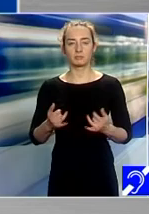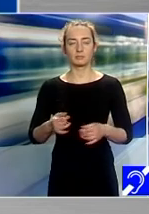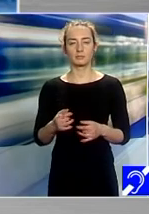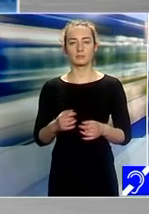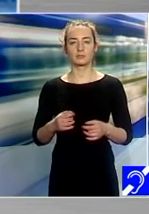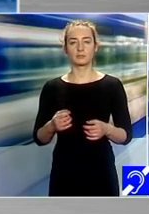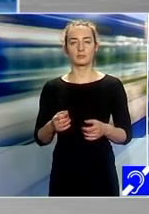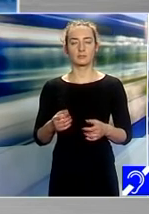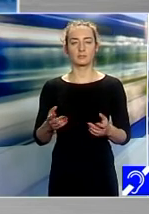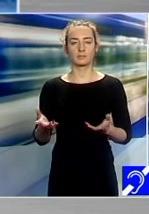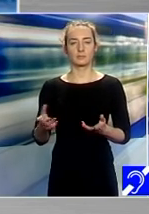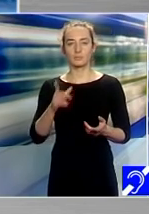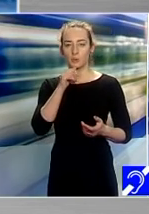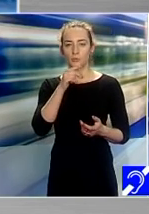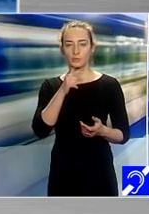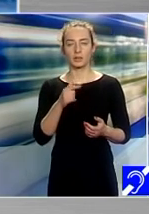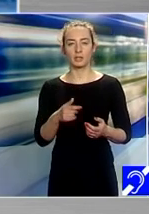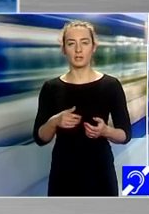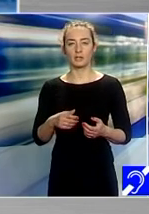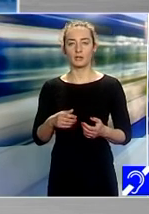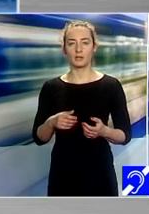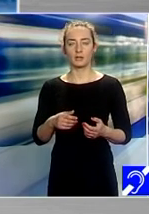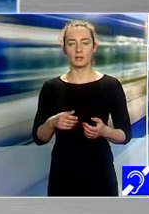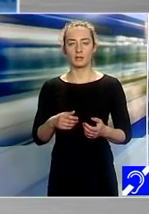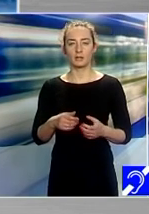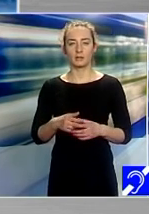sunt cazuri în care, de exemplu, în cazurile de